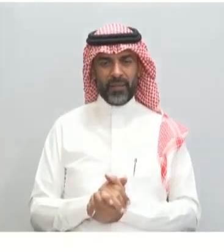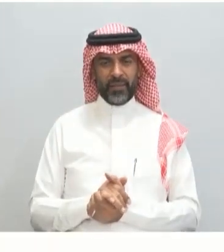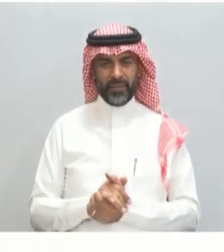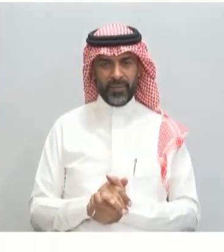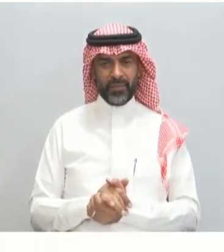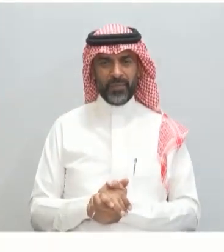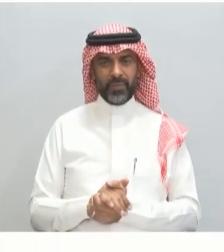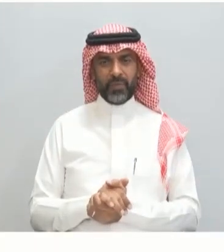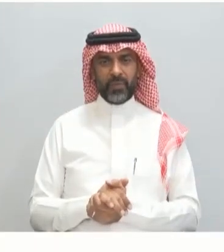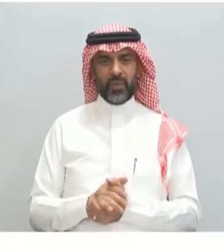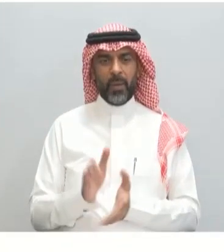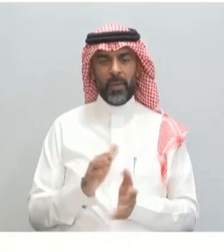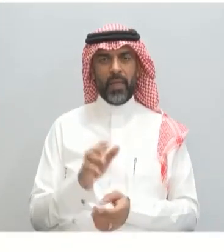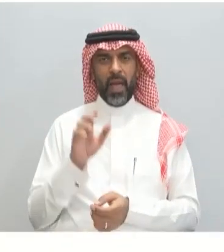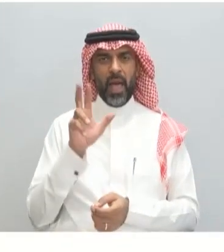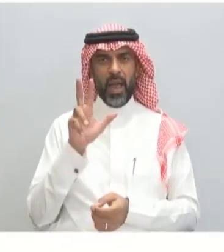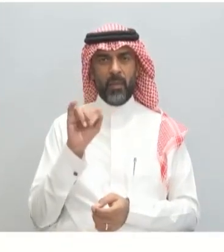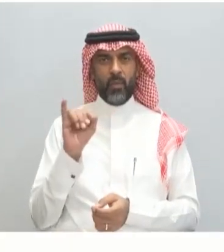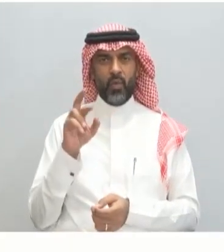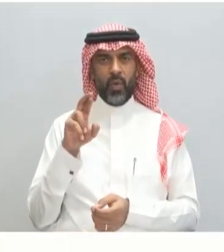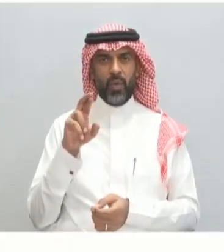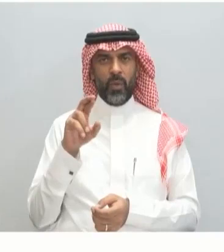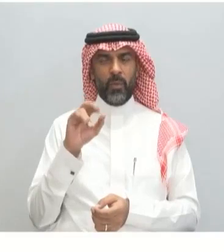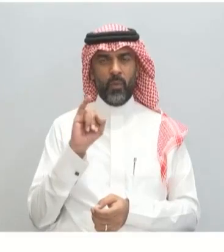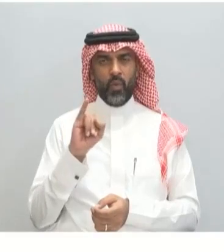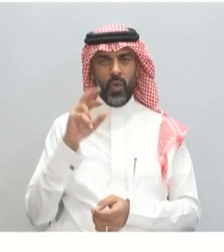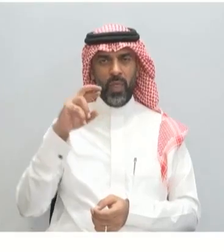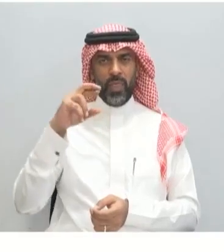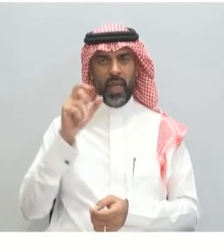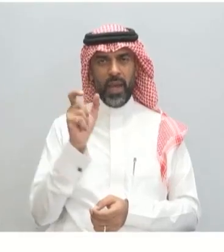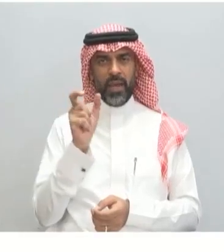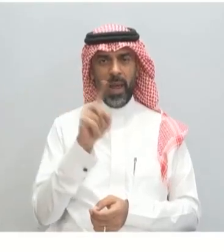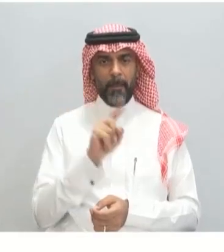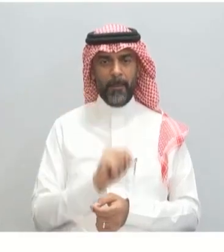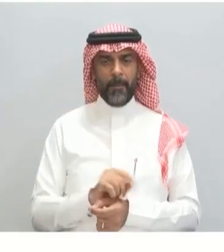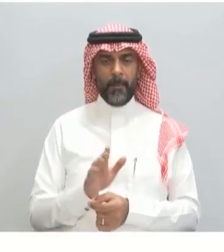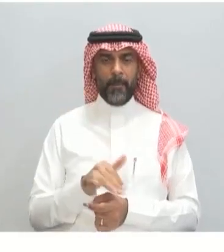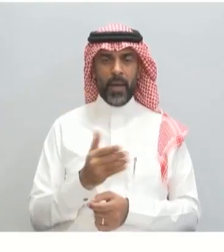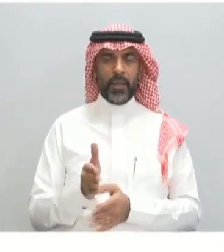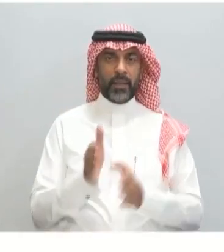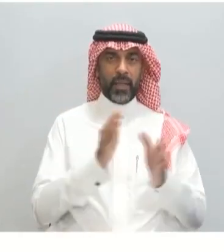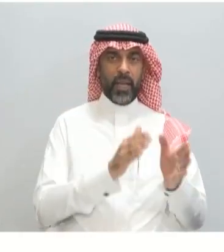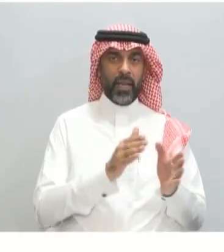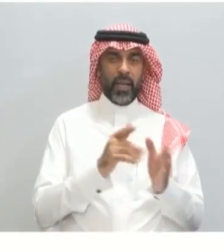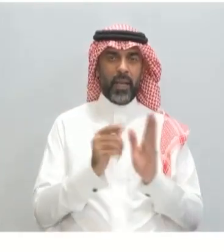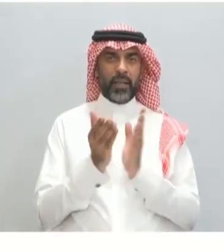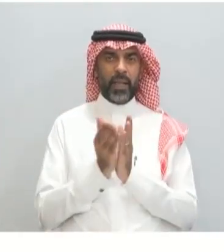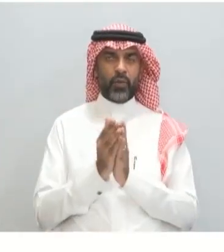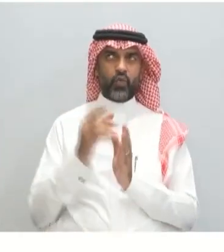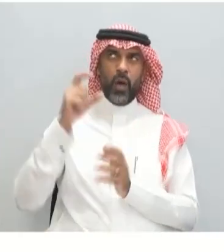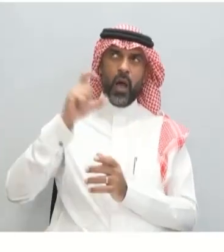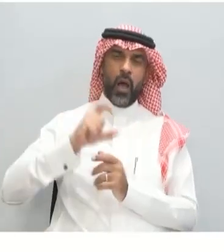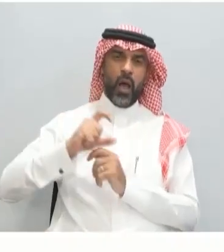ما هي النيازك ومن ثم تعرفنا على المذنبات ما هي المذنبات ومن ثم انتقلنا الى القمر